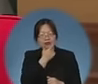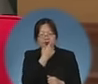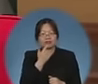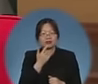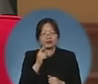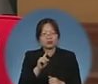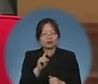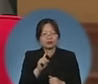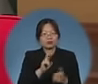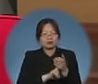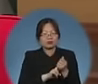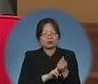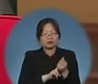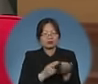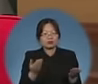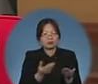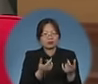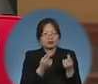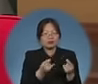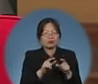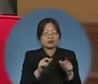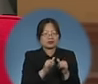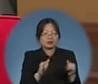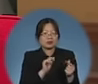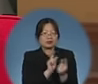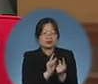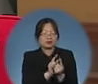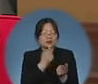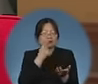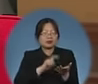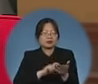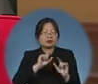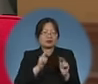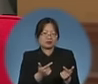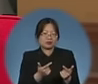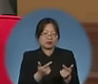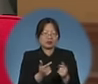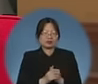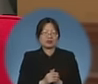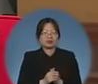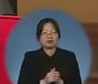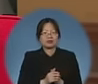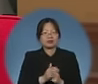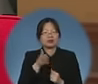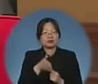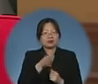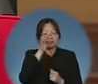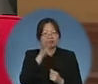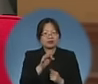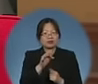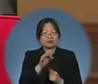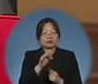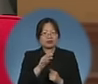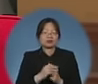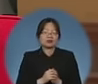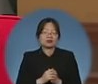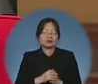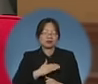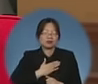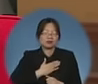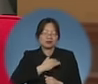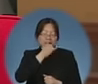아니게 약간 감춰진 사실 같은 일반인들은 접하시기 좀 어려운 그런데 이 분야에서는 거의 상식적으로 알고 있는